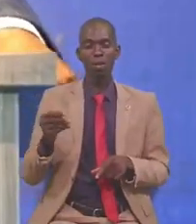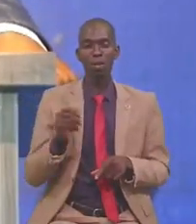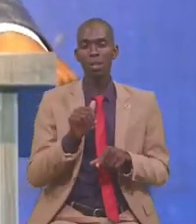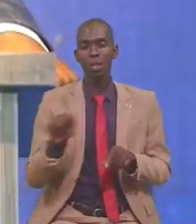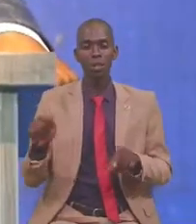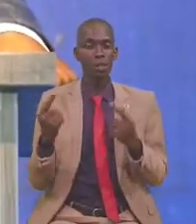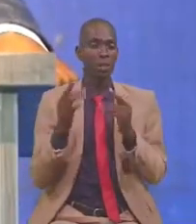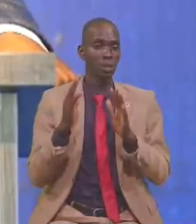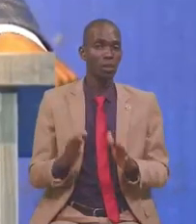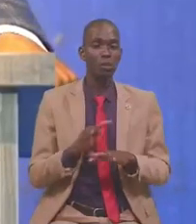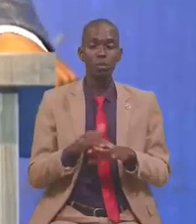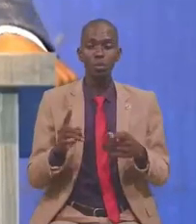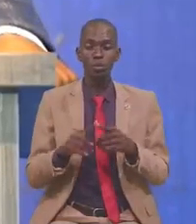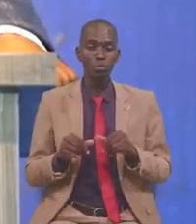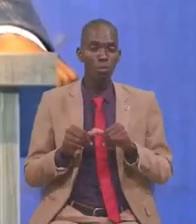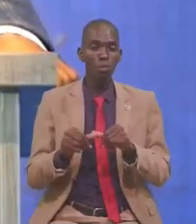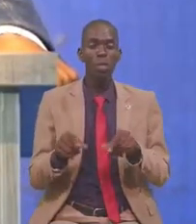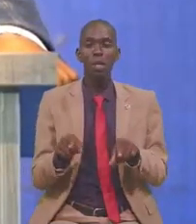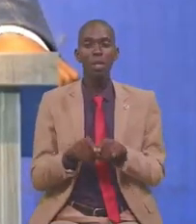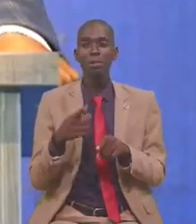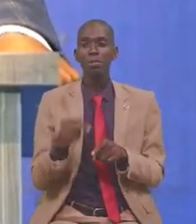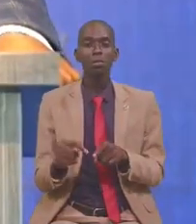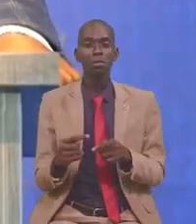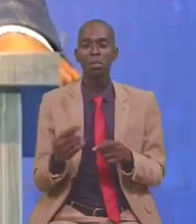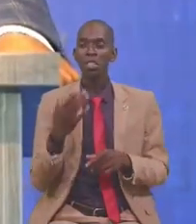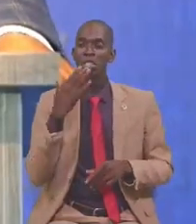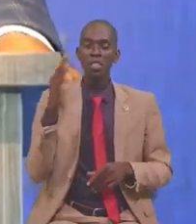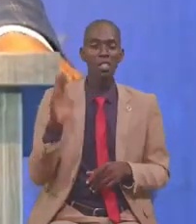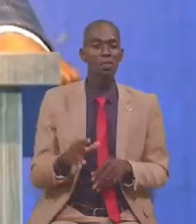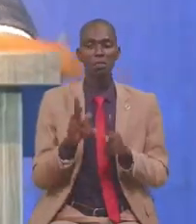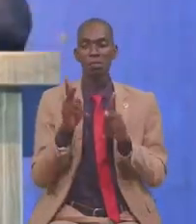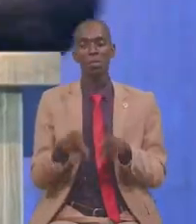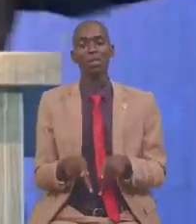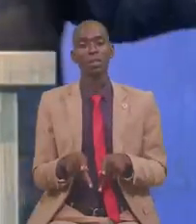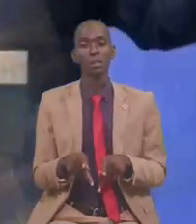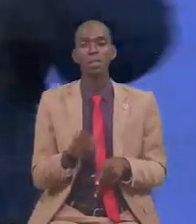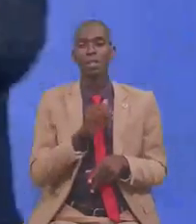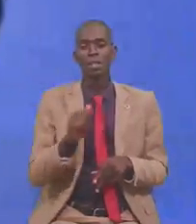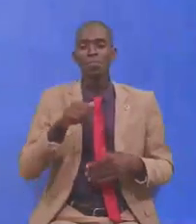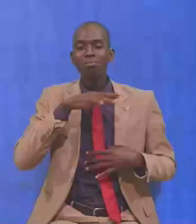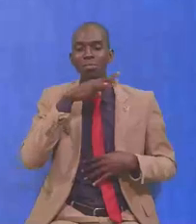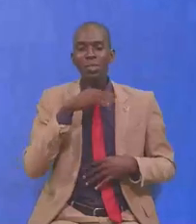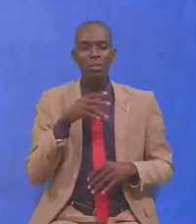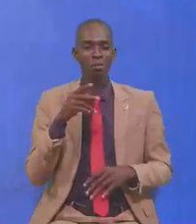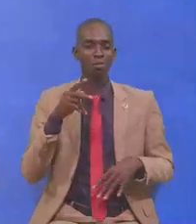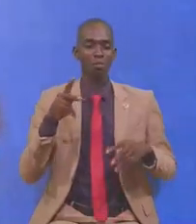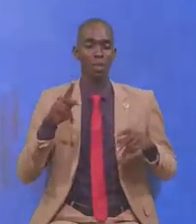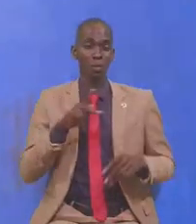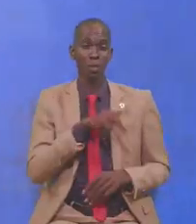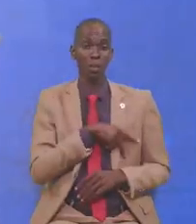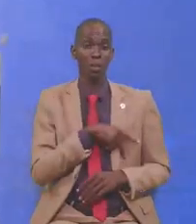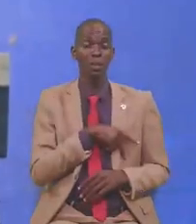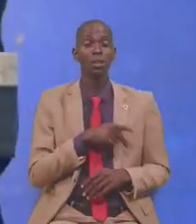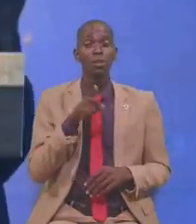pécheur. Vous ne voulez pas demeurer un prodigue, une personne mauvaise, une personnalité sale.